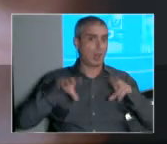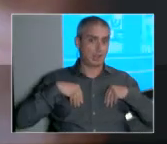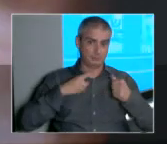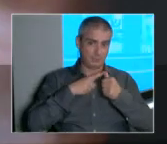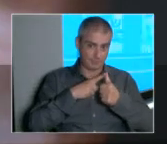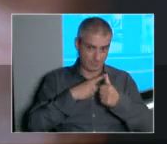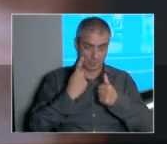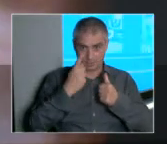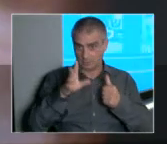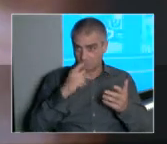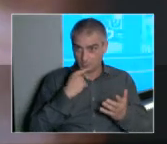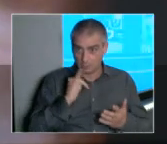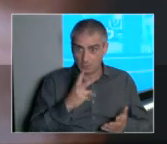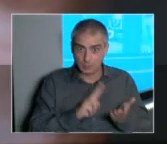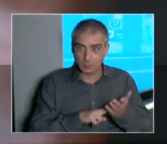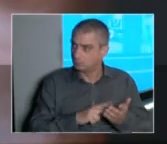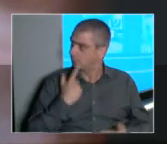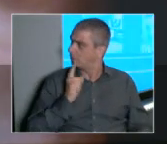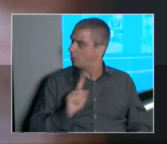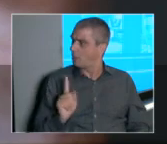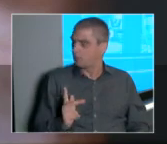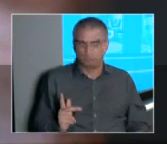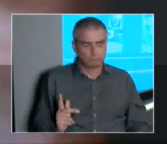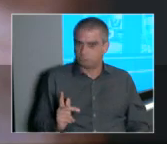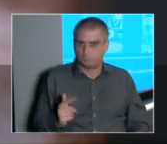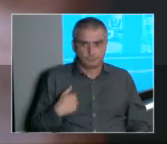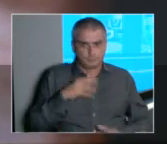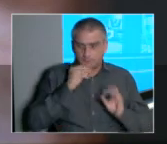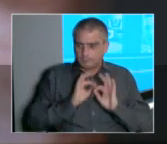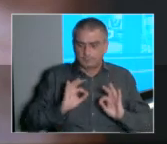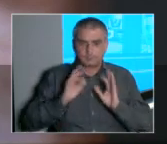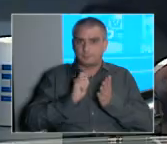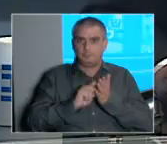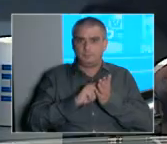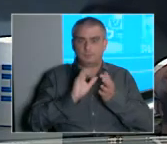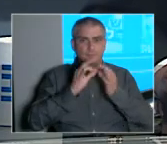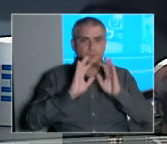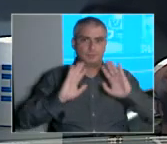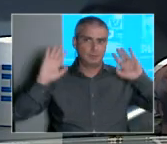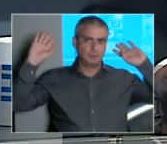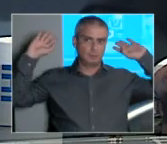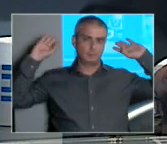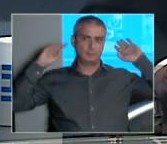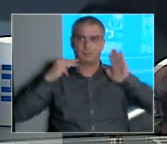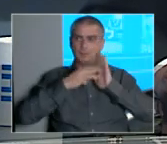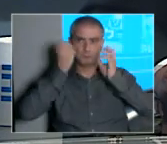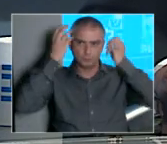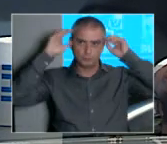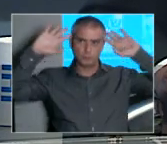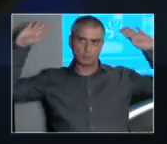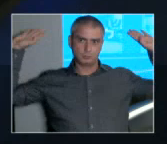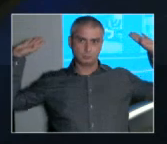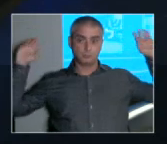זה דוגמה אחת מהם. אתה מאשר את העובדה הזו? חד משמעי לא. מעולם לא התייחסתי מה שכתוב לי באינטרנטים ובמיילים וכל השטויות